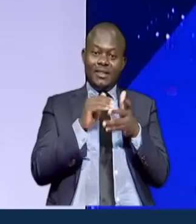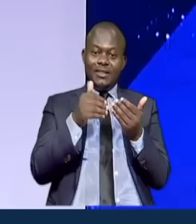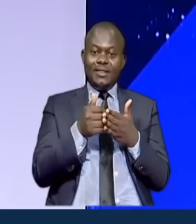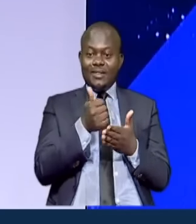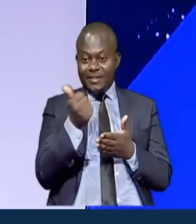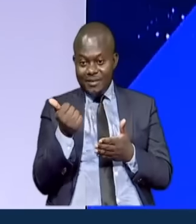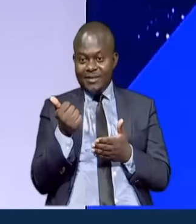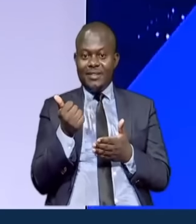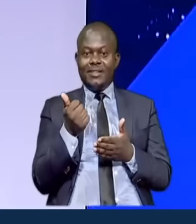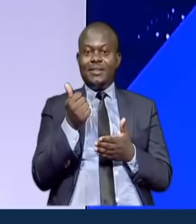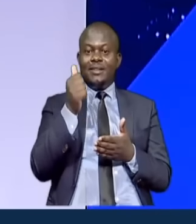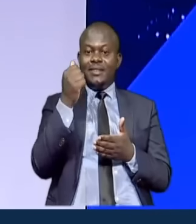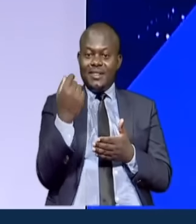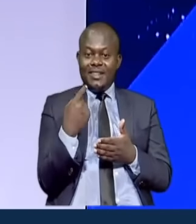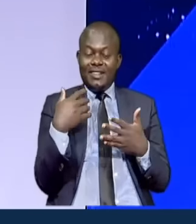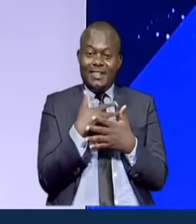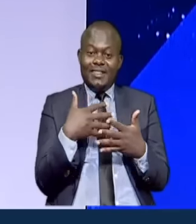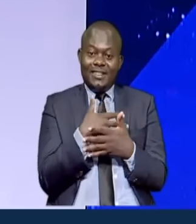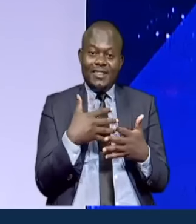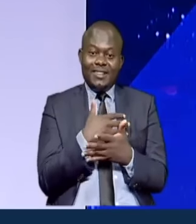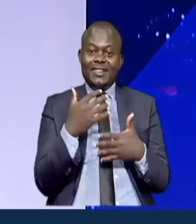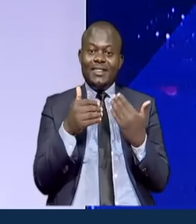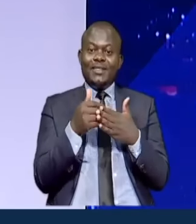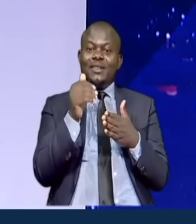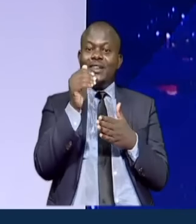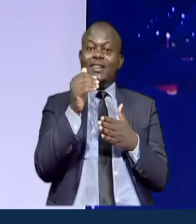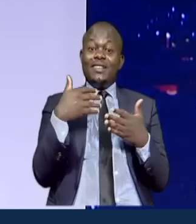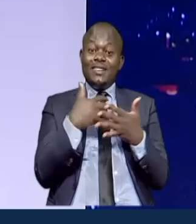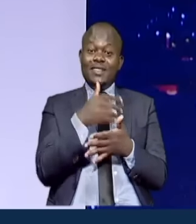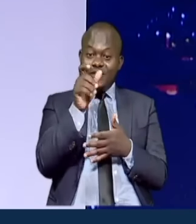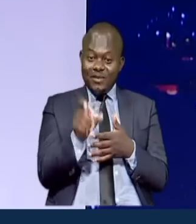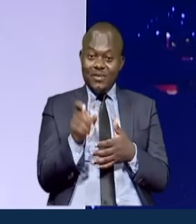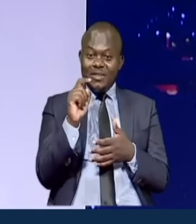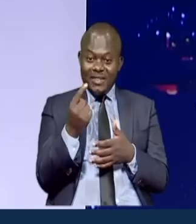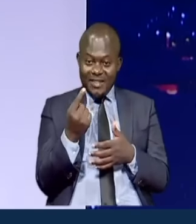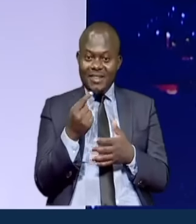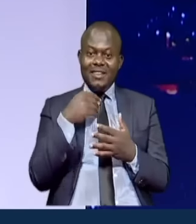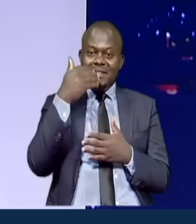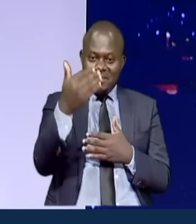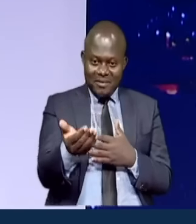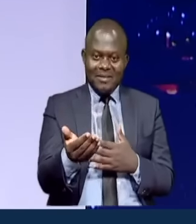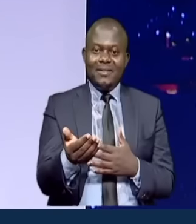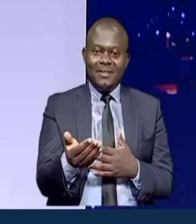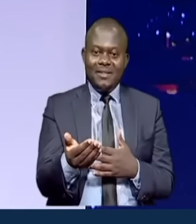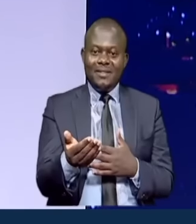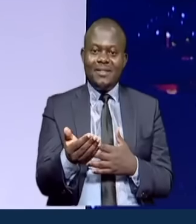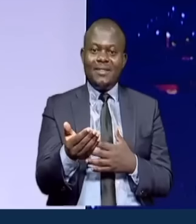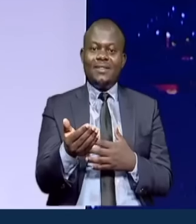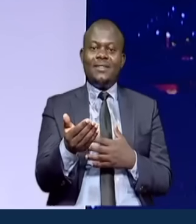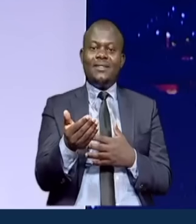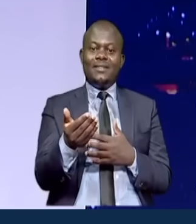ruhande nk'aho uri umuntu umwe nagira ubwoba nibyo ntinya umuntu umwe ubu ngubu ngo ariko nyuma y'ikigali y'ayo makuru uze kunsetsa